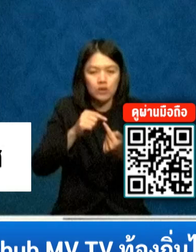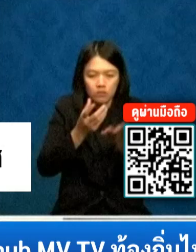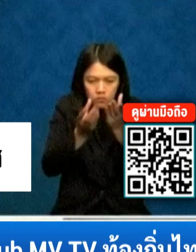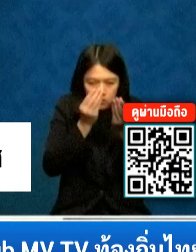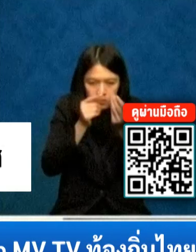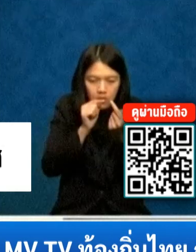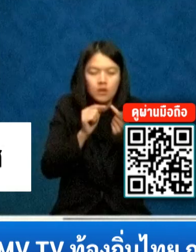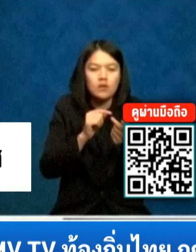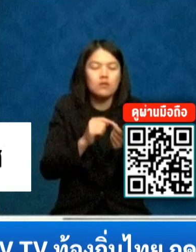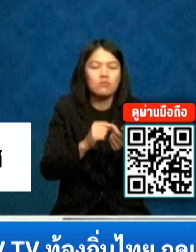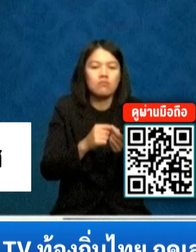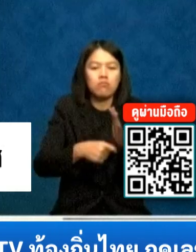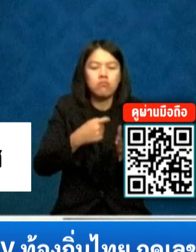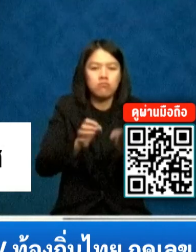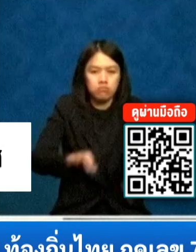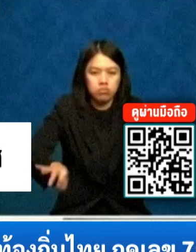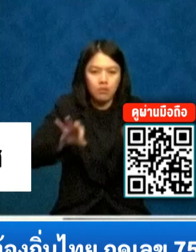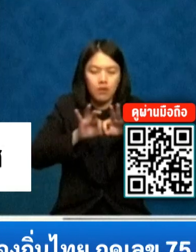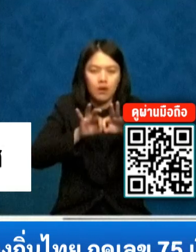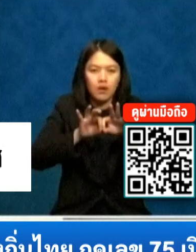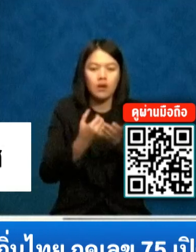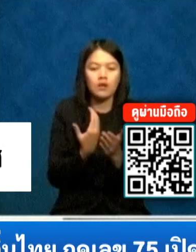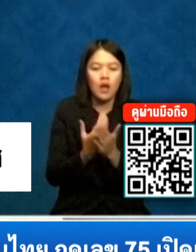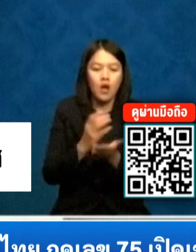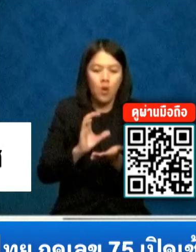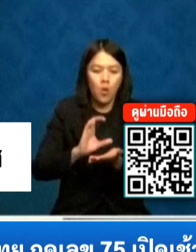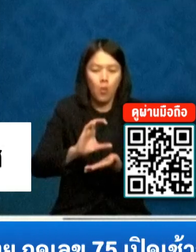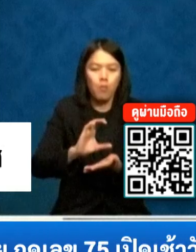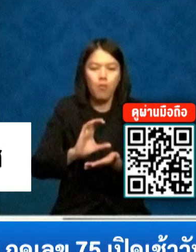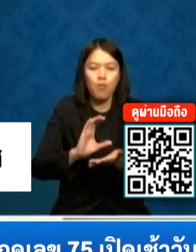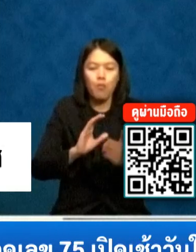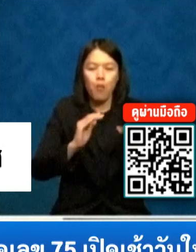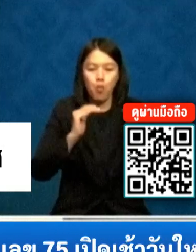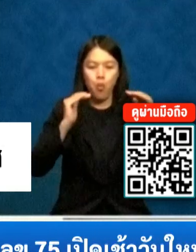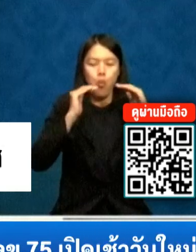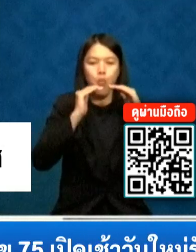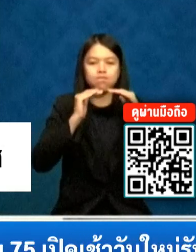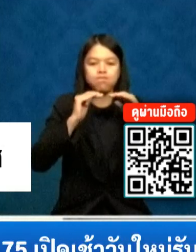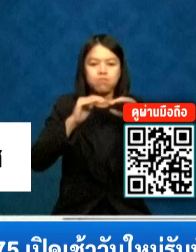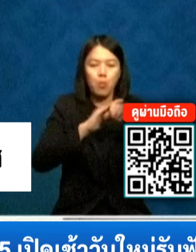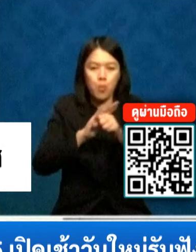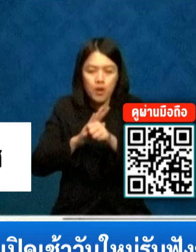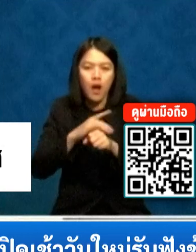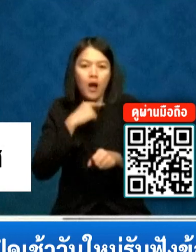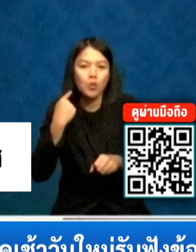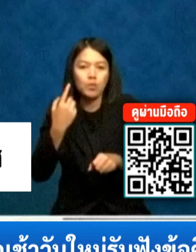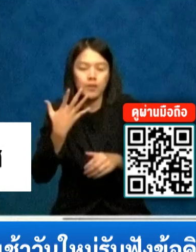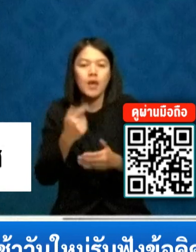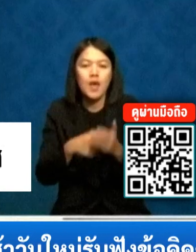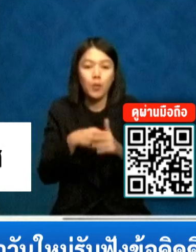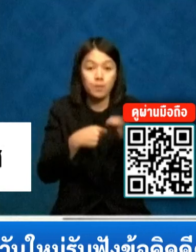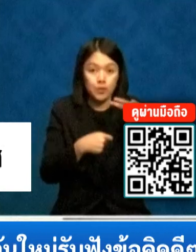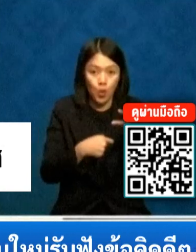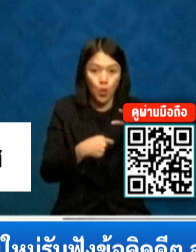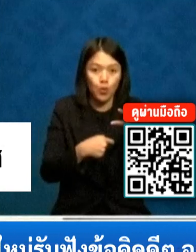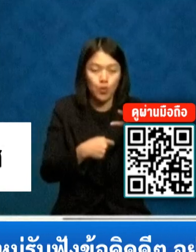าสาเหตุสำคัญที่ทำให้งบประมาณของเราสมดุลได้มีเหตุผลหลักๆประมาณ2อย่างครับท่านประธ